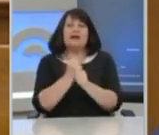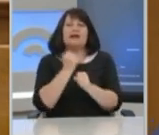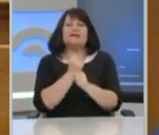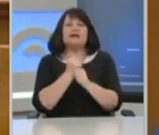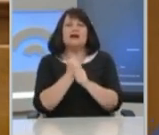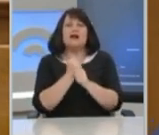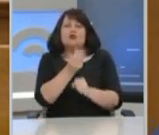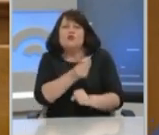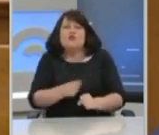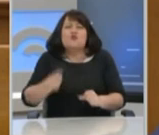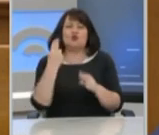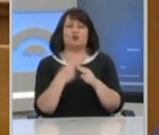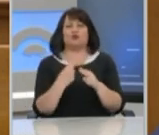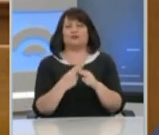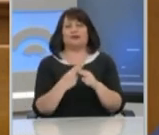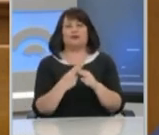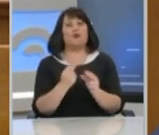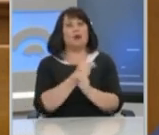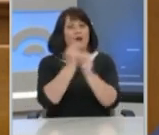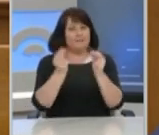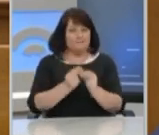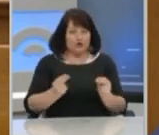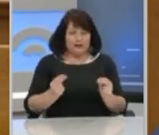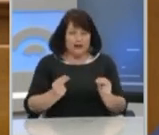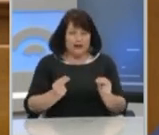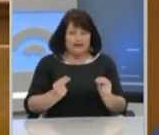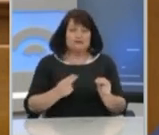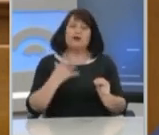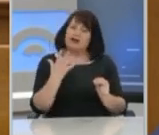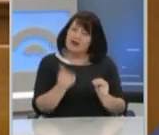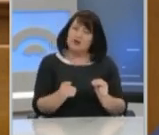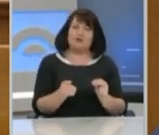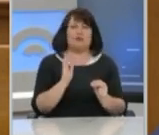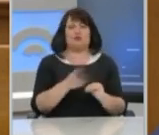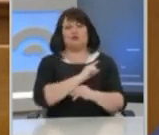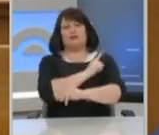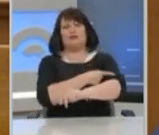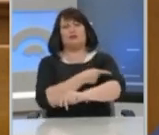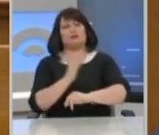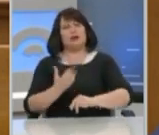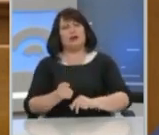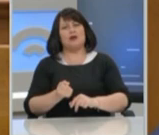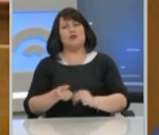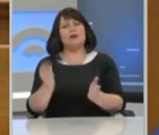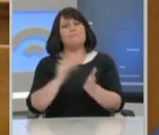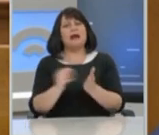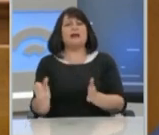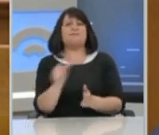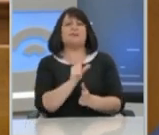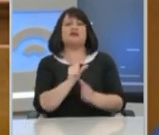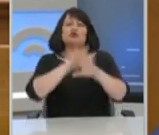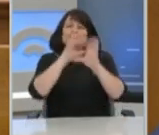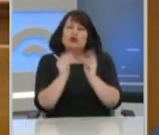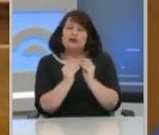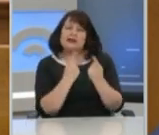των μαχών. Και τελικά είχαμε τη δυνατότητα, έχουμε τη δυνατότητα να επαναφέρουμε τις λογικές